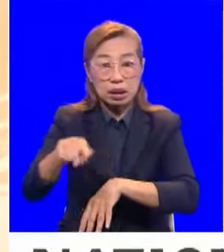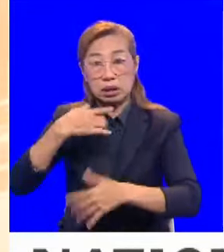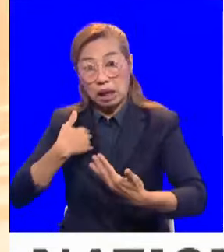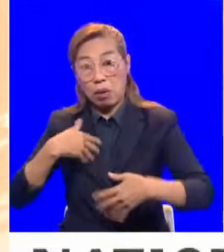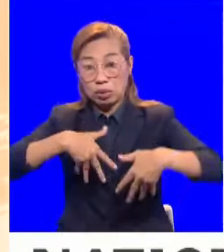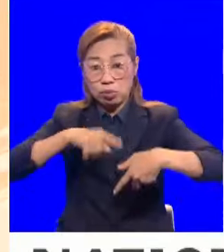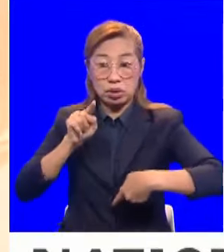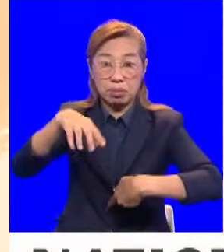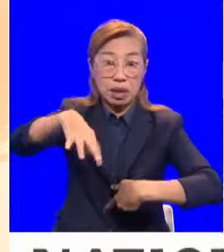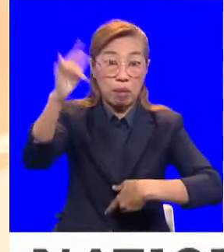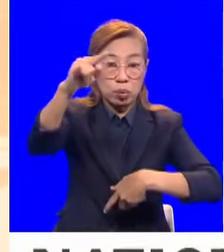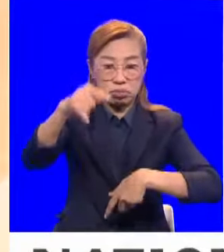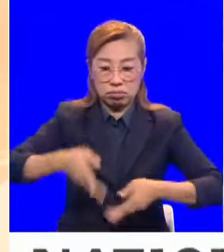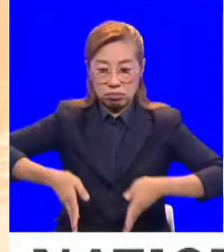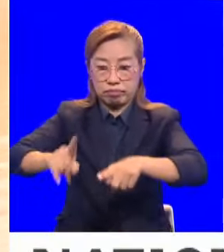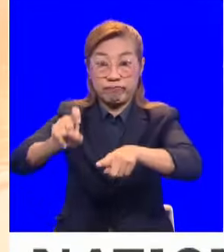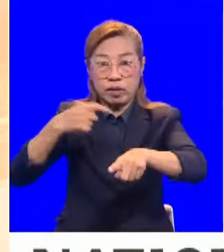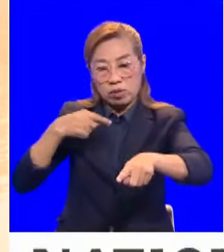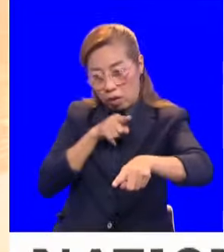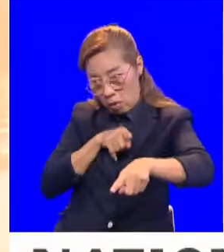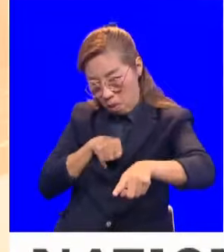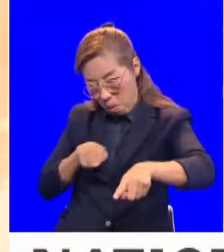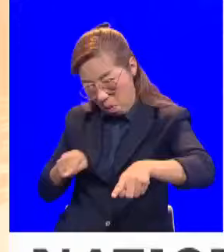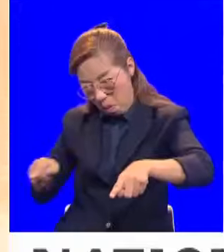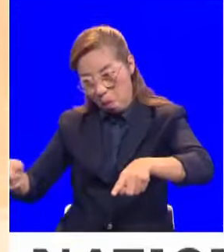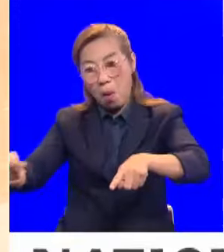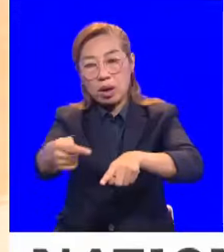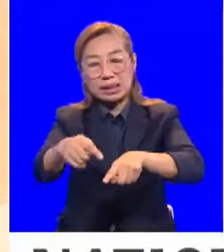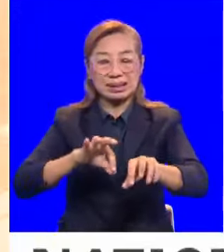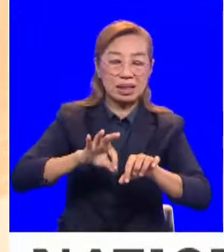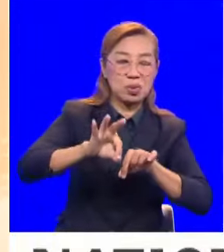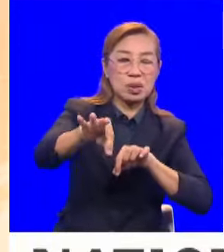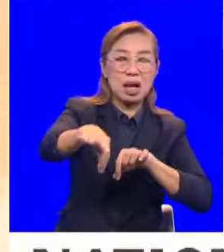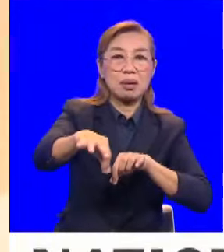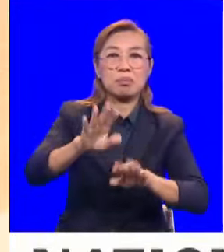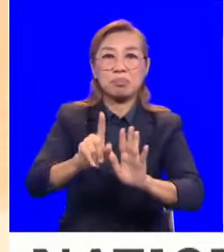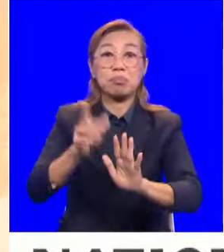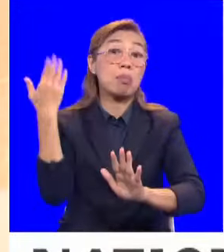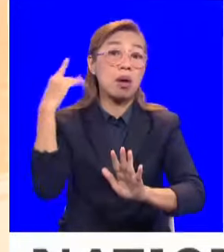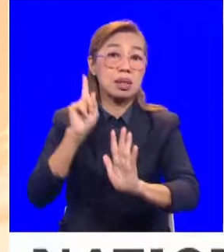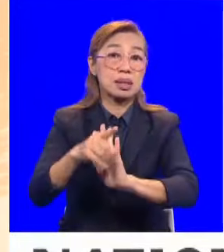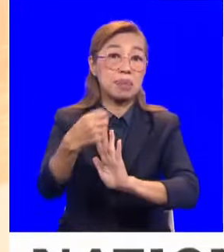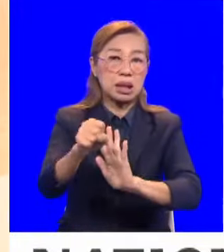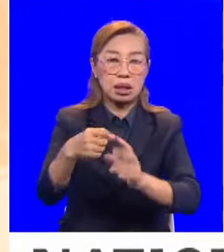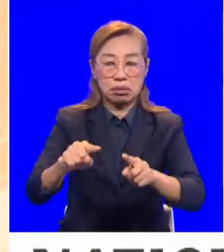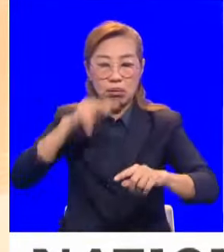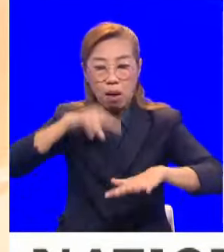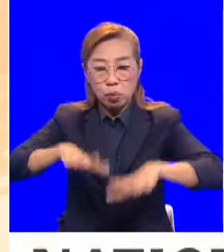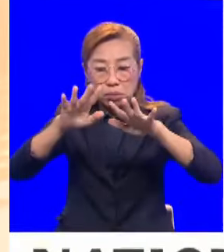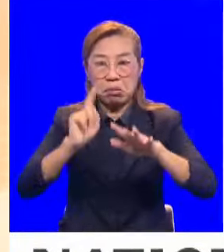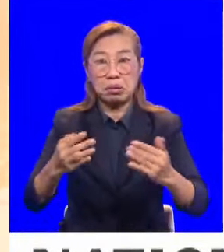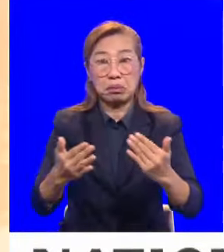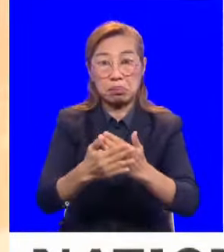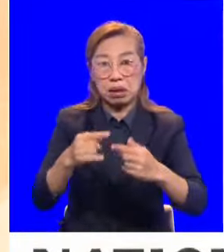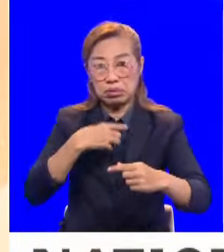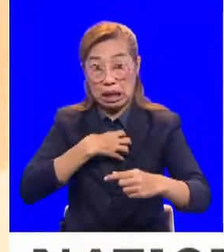องใช้ระยะเวลาเกือบชั่วโมงเลยทีเดียวนะคะจากเดิมเนี่ยแค่ประมาณสัก10นาทีก็จะถึงแล้วอันนี้ก็ถือว่าเป็นอีกหนึ่งพื้นที่นะคะที่ได้รับผลกระทบ